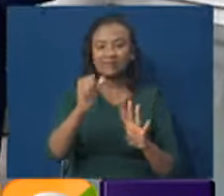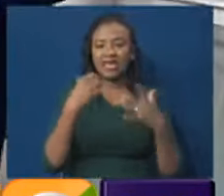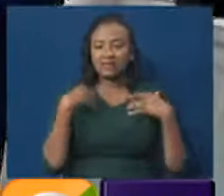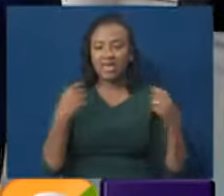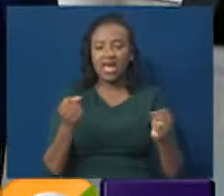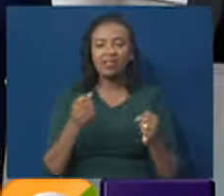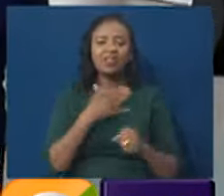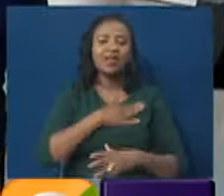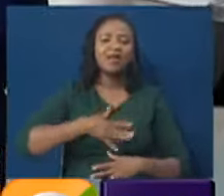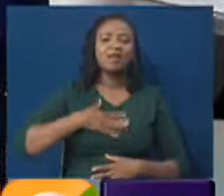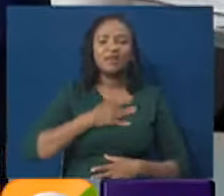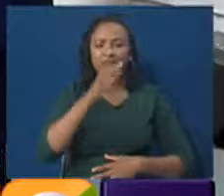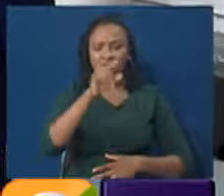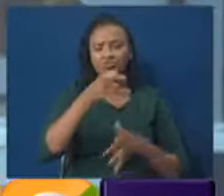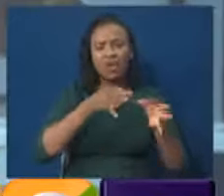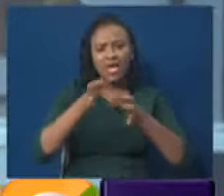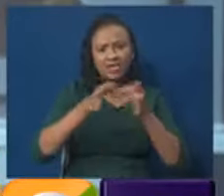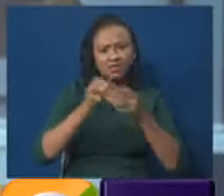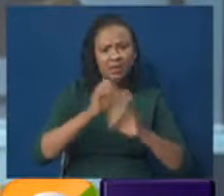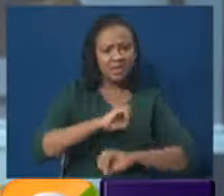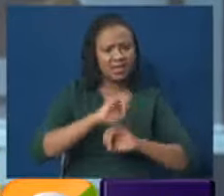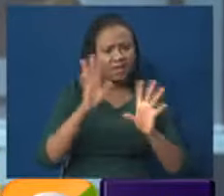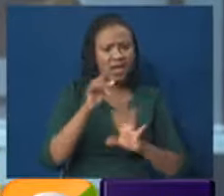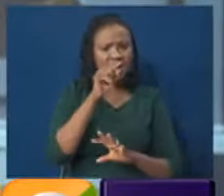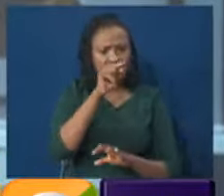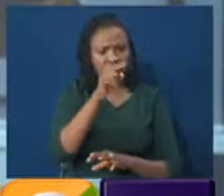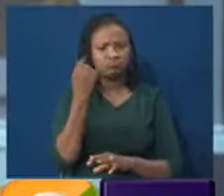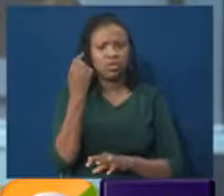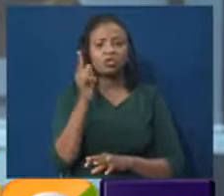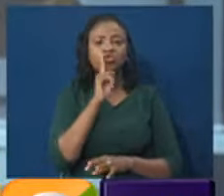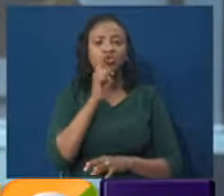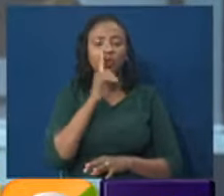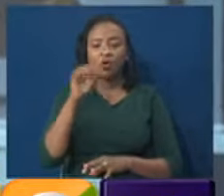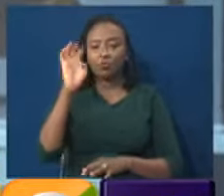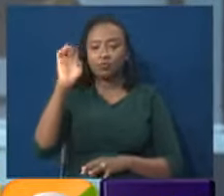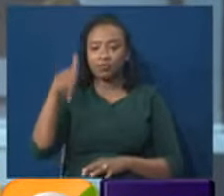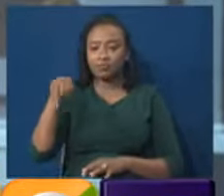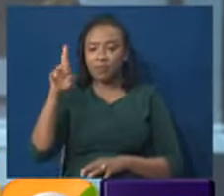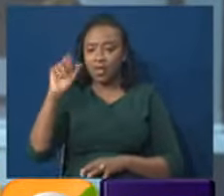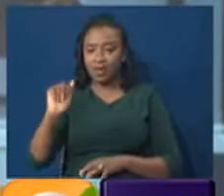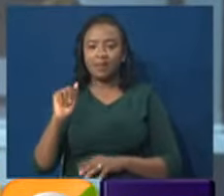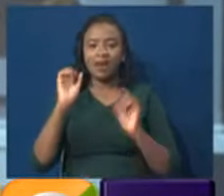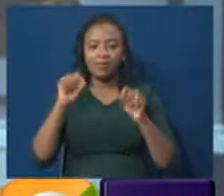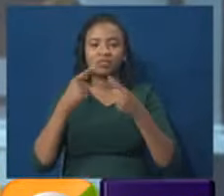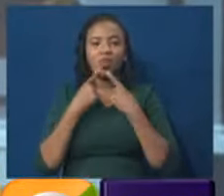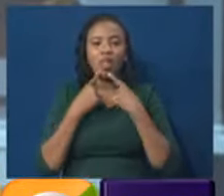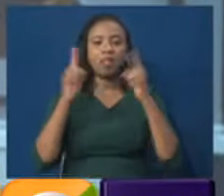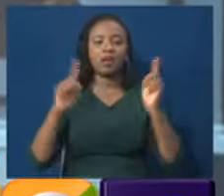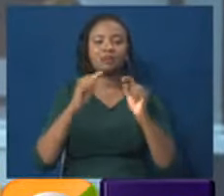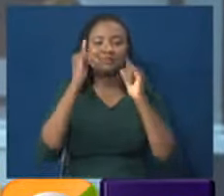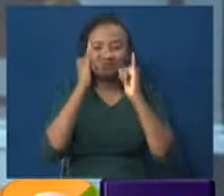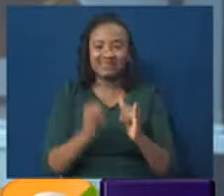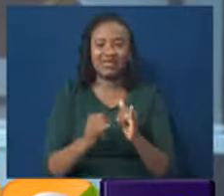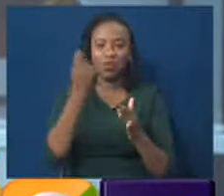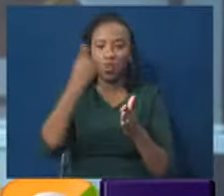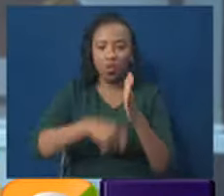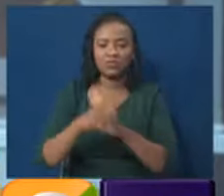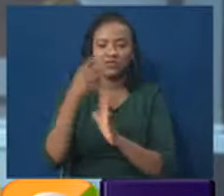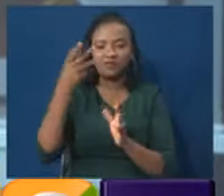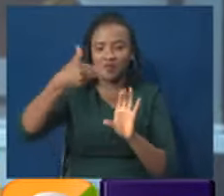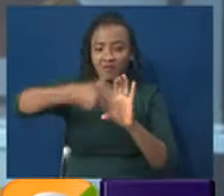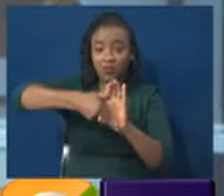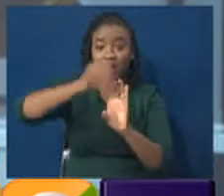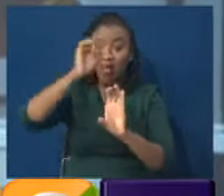bayana swala la gharama ya mafuta. Kufikia kesho April huenda ikatangaza bei tofauti ya mafuta. Nikiwa itakuwa juu, basi huoni